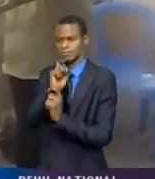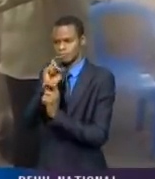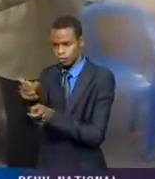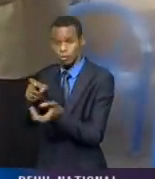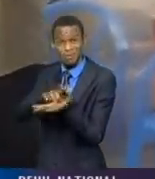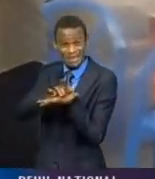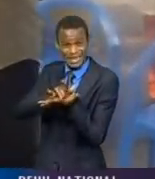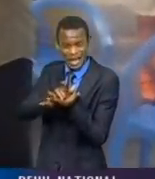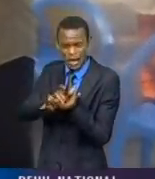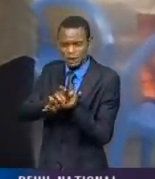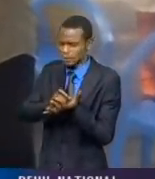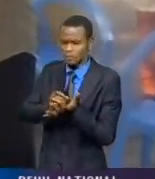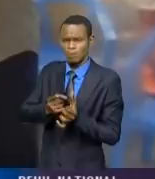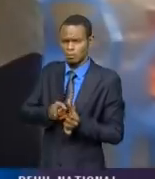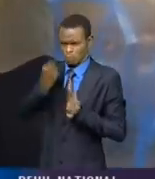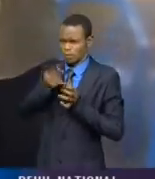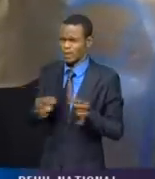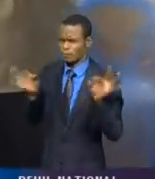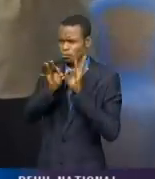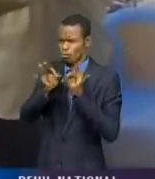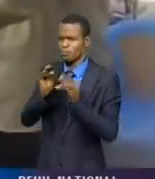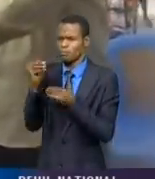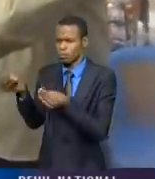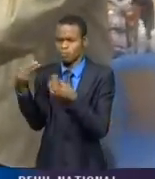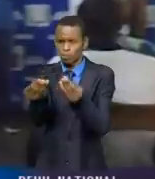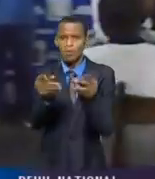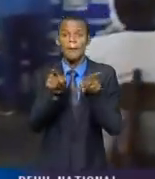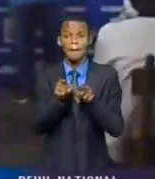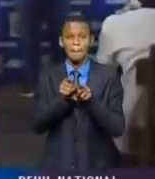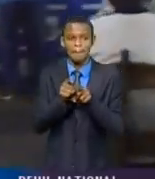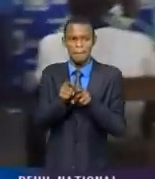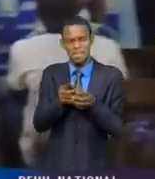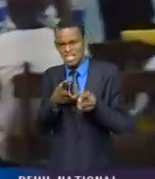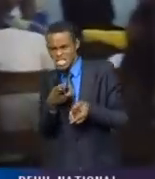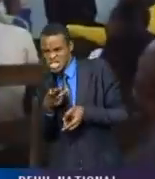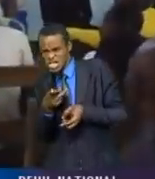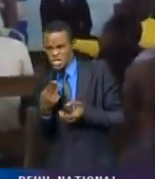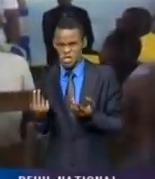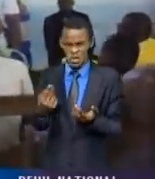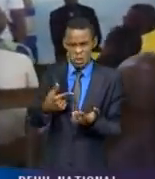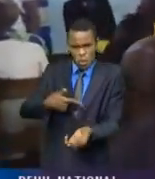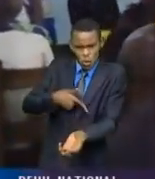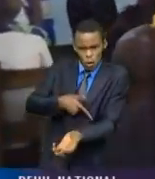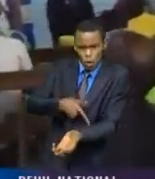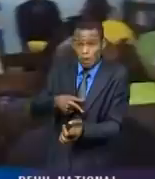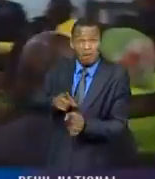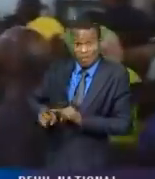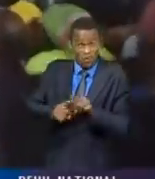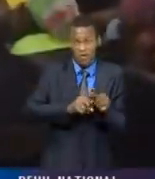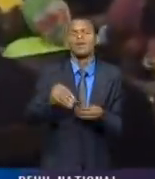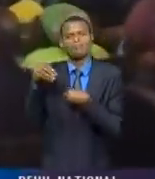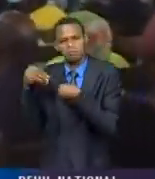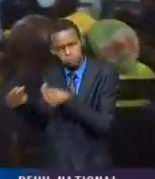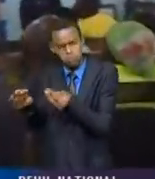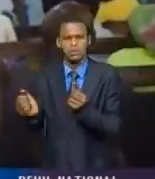et autres ustensiles médical avant de sensibiliser aussi bien le malade que les personnels médical du bien fondé de la